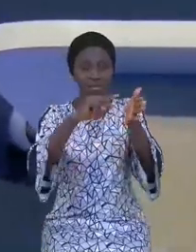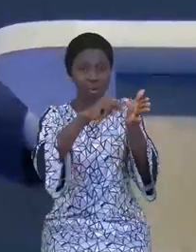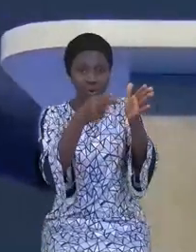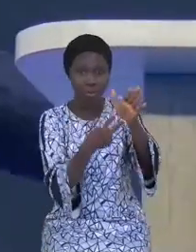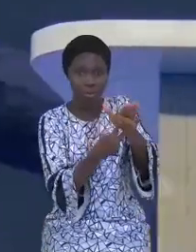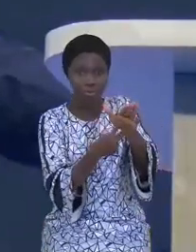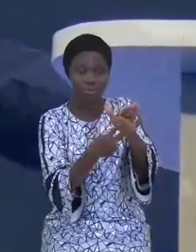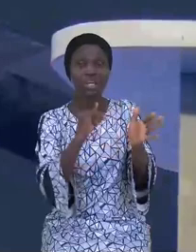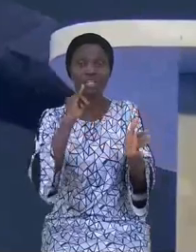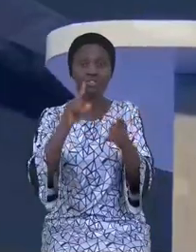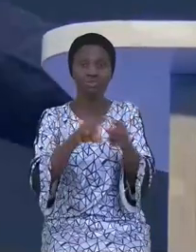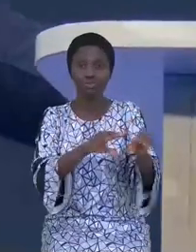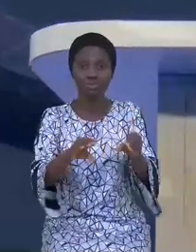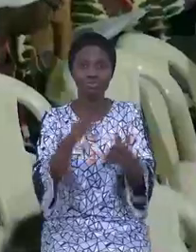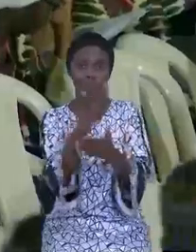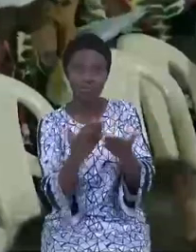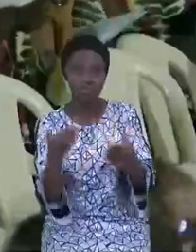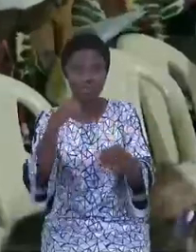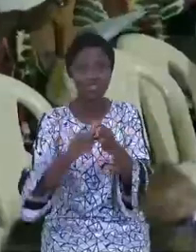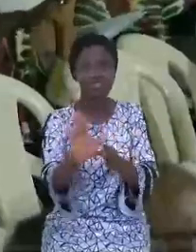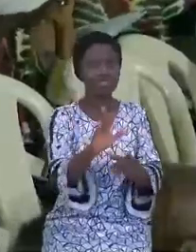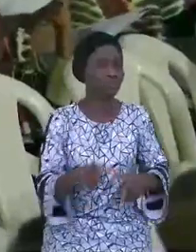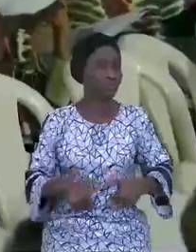c'est de faire quelque chose dans ta vie,